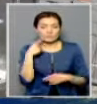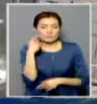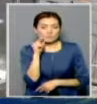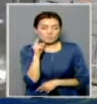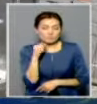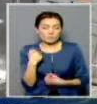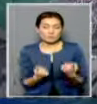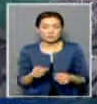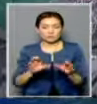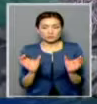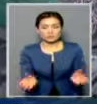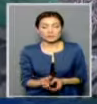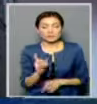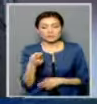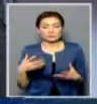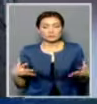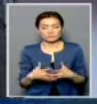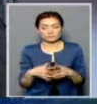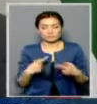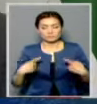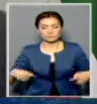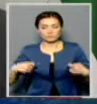көлік дөңгелектері, химиялық тыңайтқыштарды